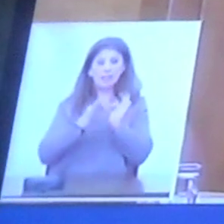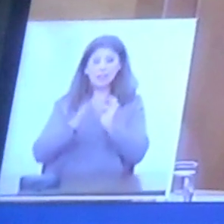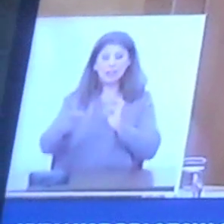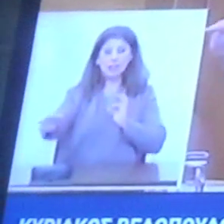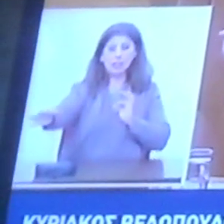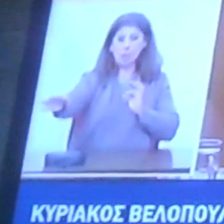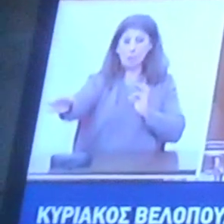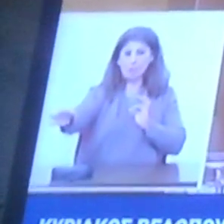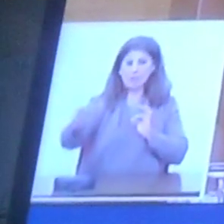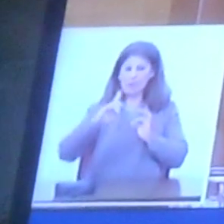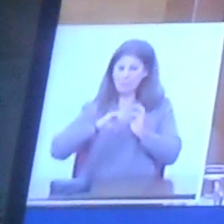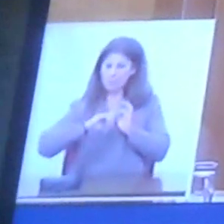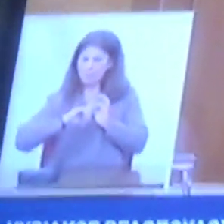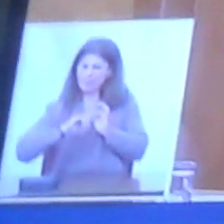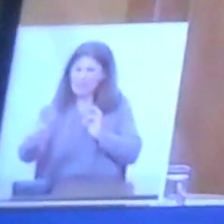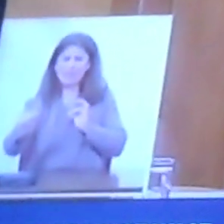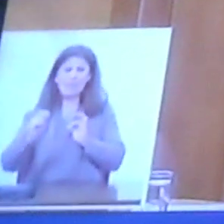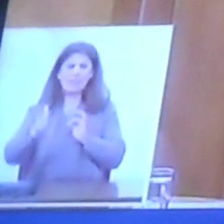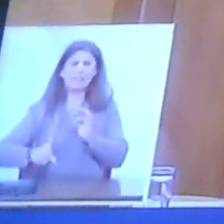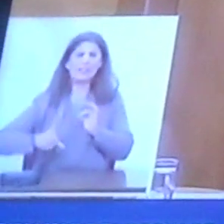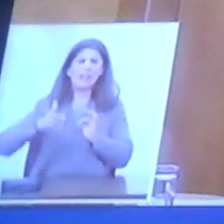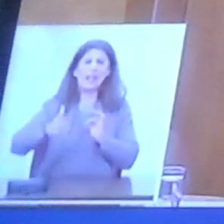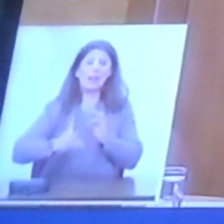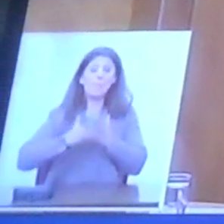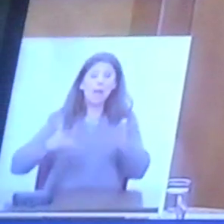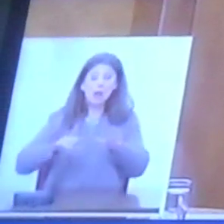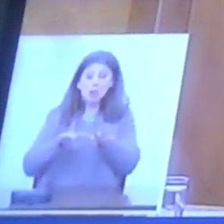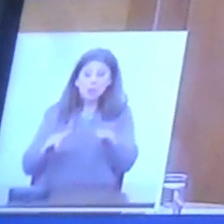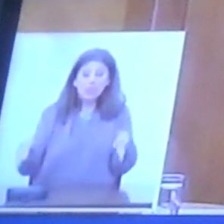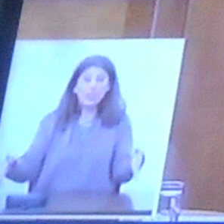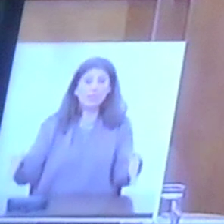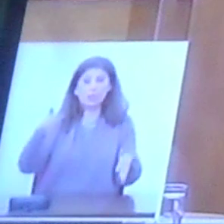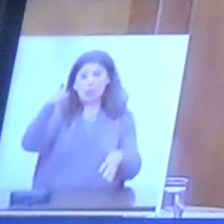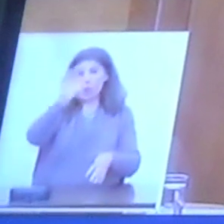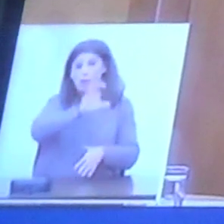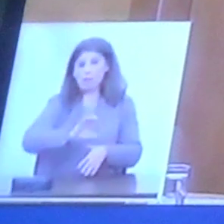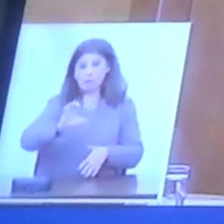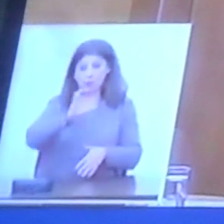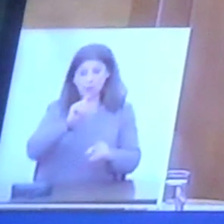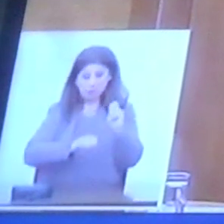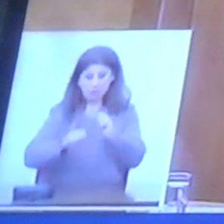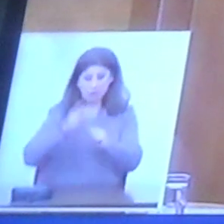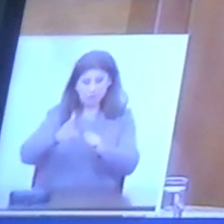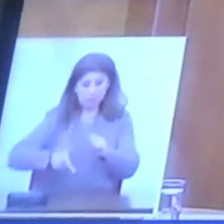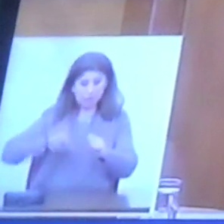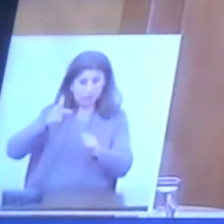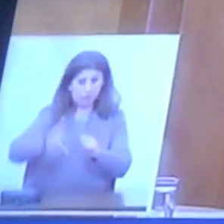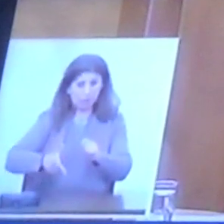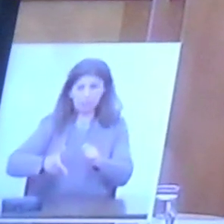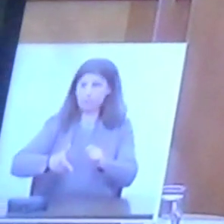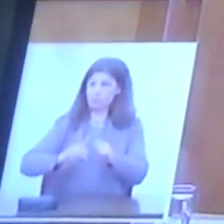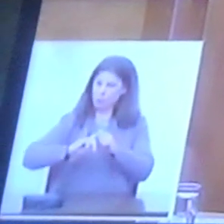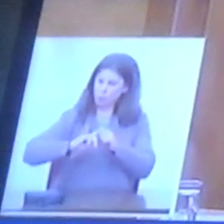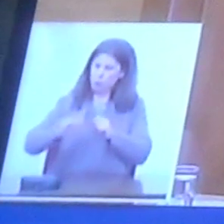υψηλής ταχύτητας τρένου. Το μεγαλύτερο δίκτυο στην Ευρώπη. Η Τουρκία κατασκευάζει σιδηροδρομικές γραμμές. Το νέο αεροδρόμιο του